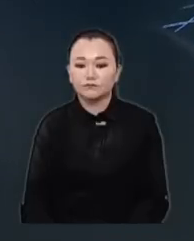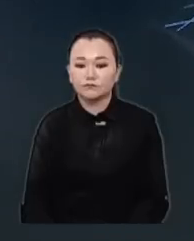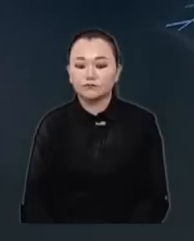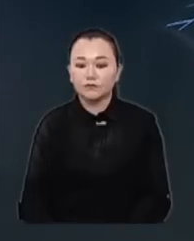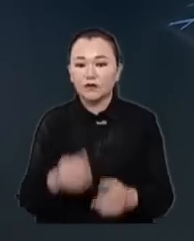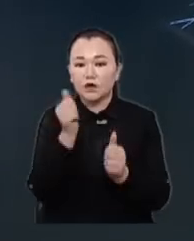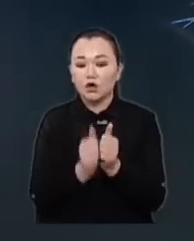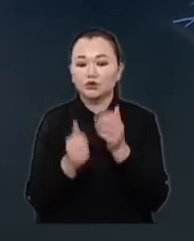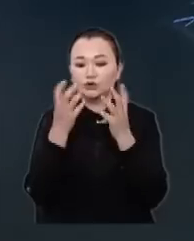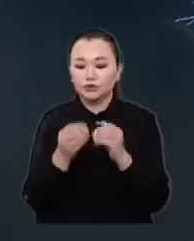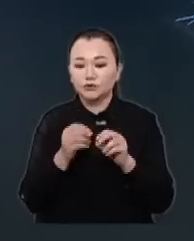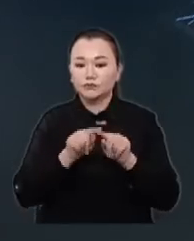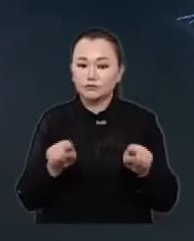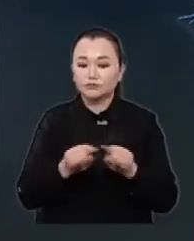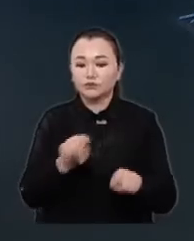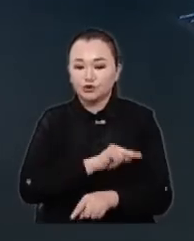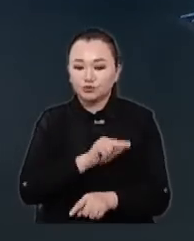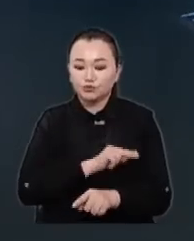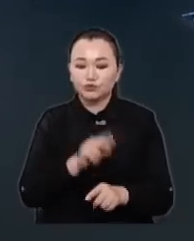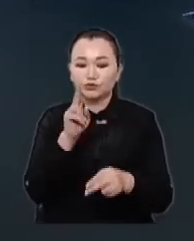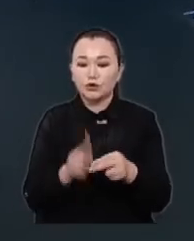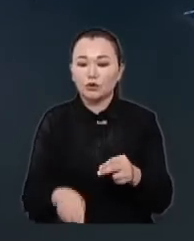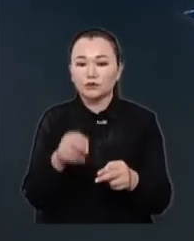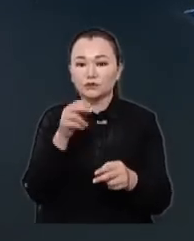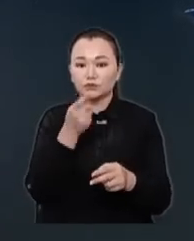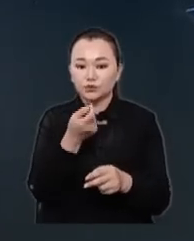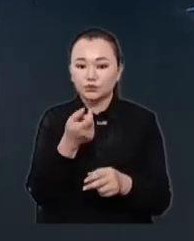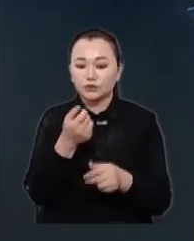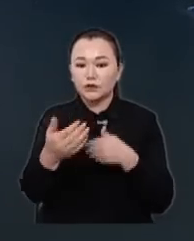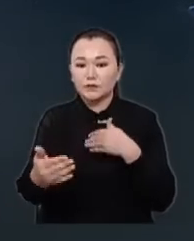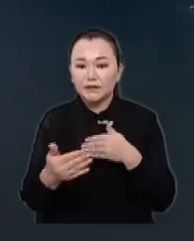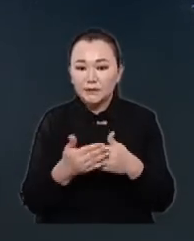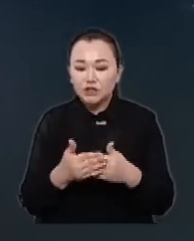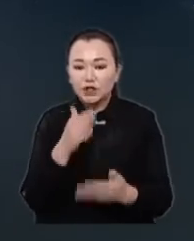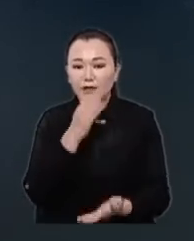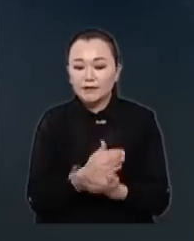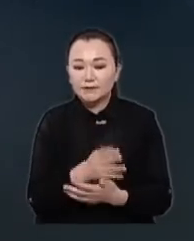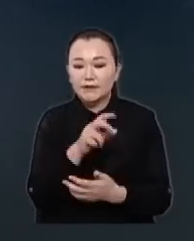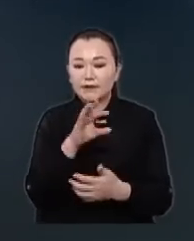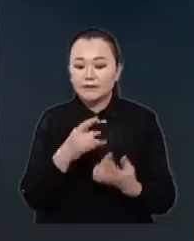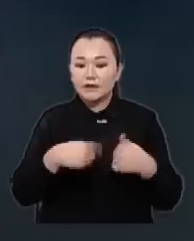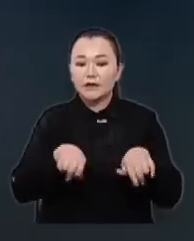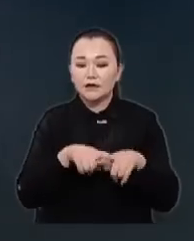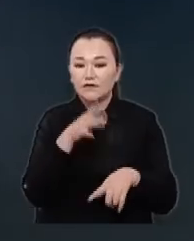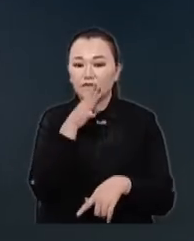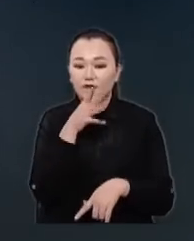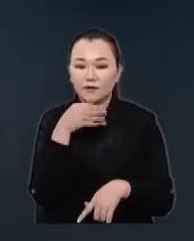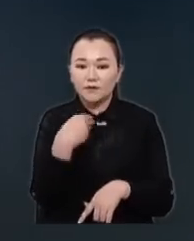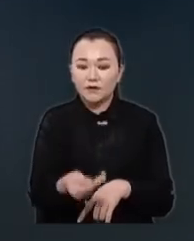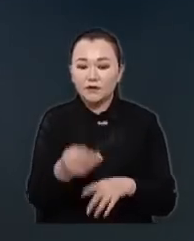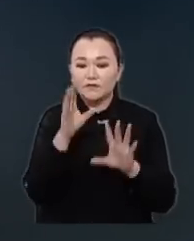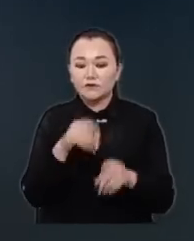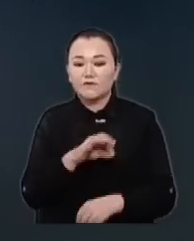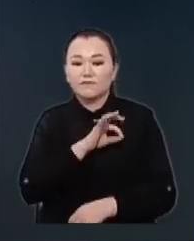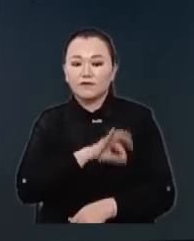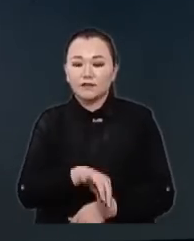Күн өткен сайын үгіт насихат жұмыстары аяқталуға бір табан жақындап келеді. Ал саяси ұйымдар берілген уақытты барынша